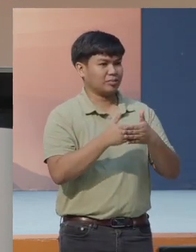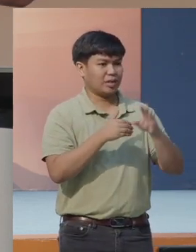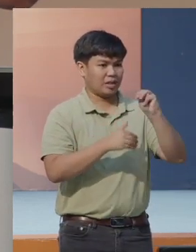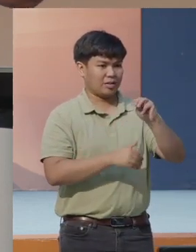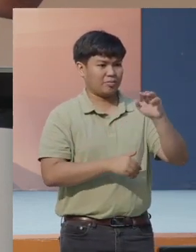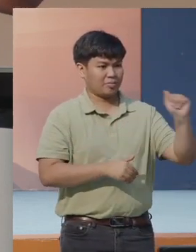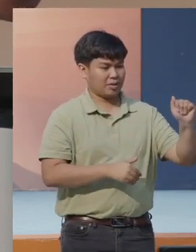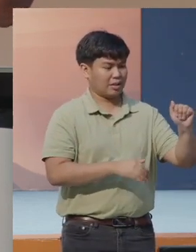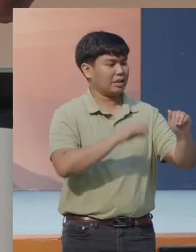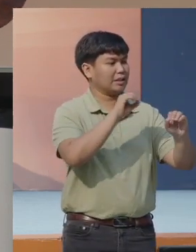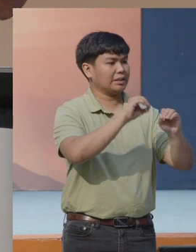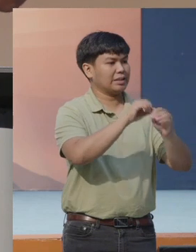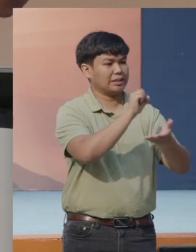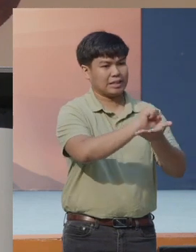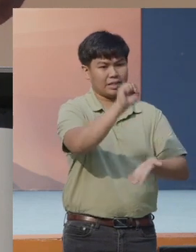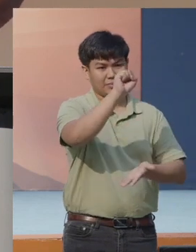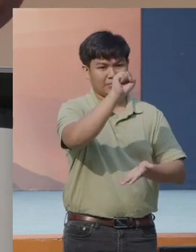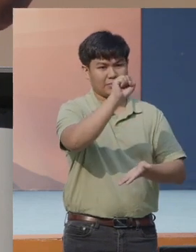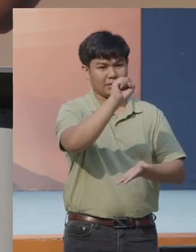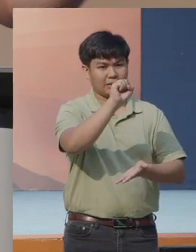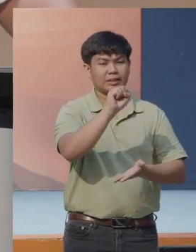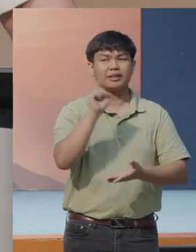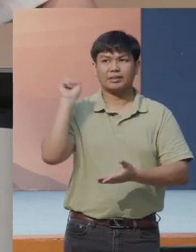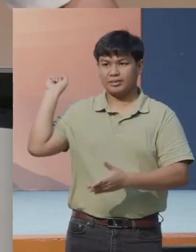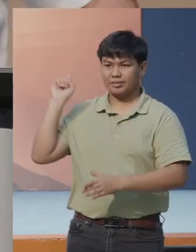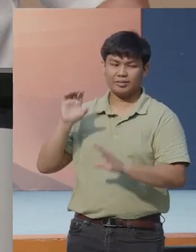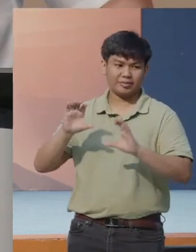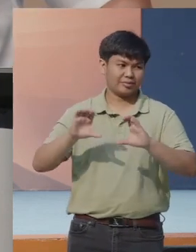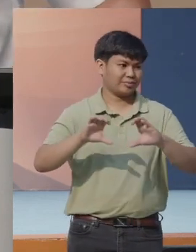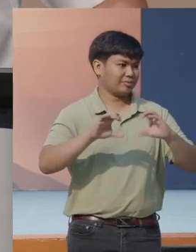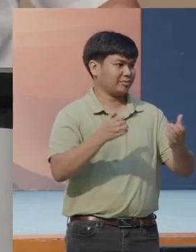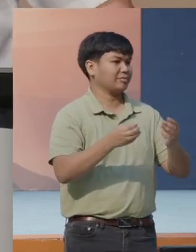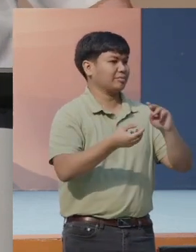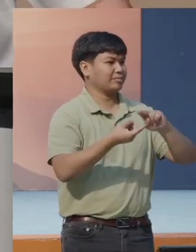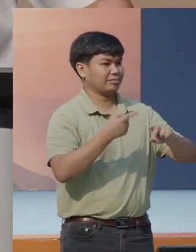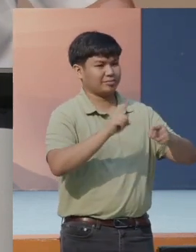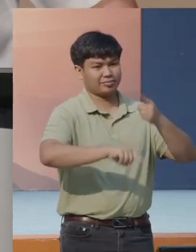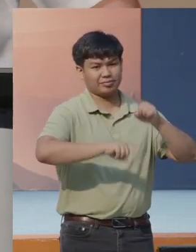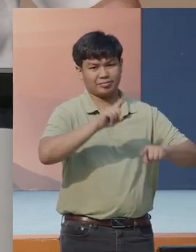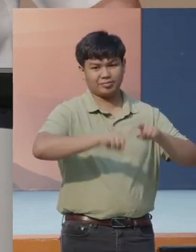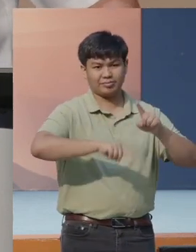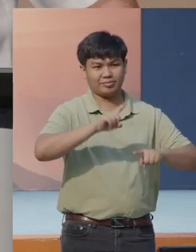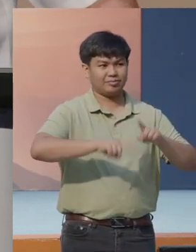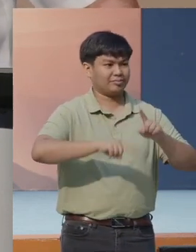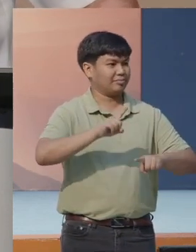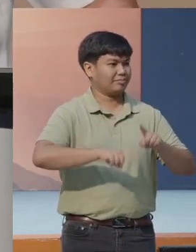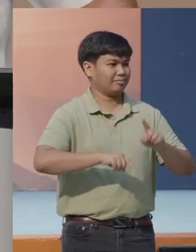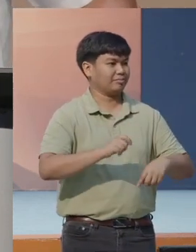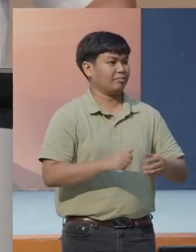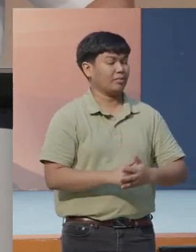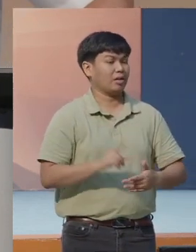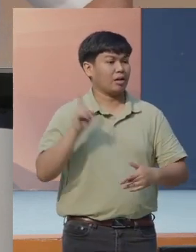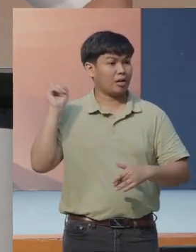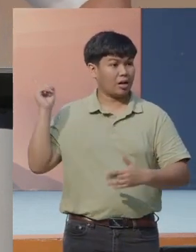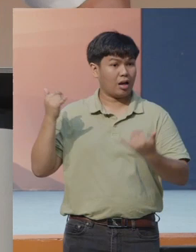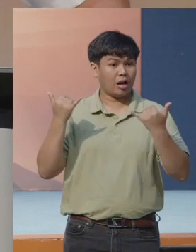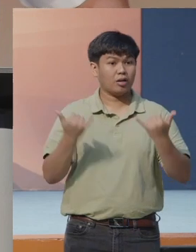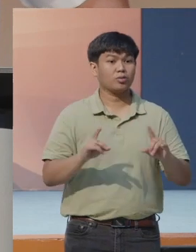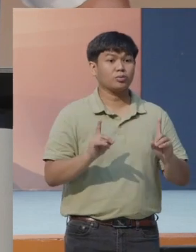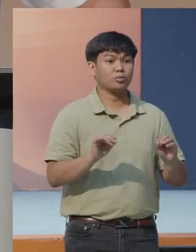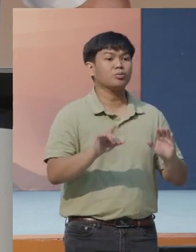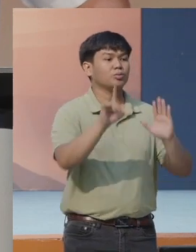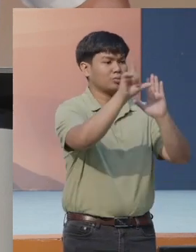degree niya sa seminary kung saan naging magkaklase kami. At alam niyo po ba, he is now finishing his law